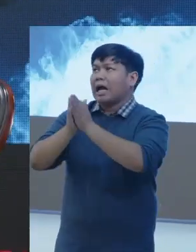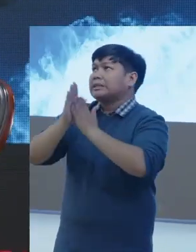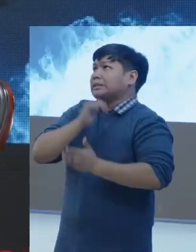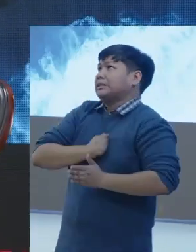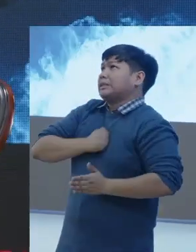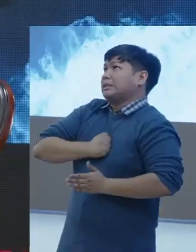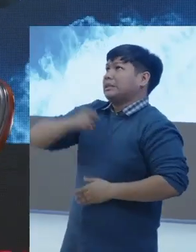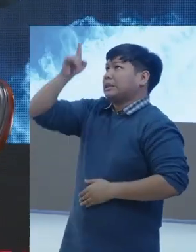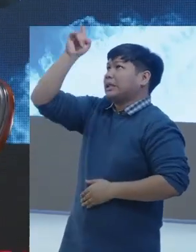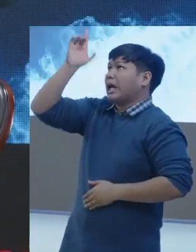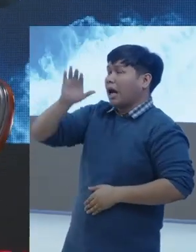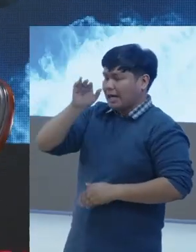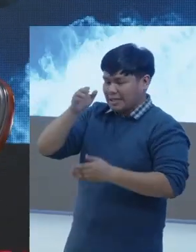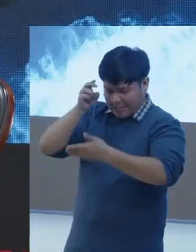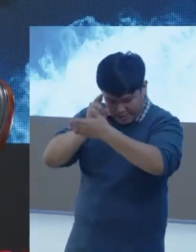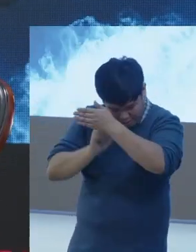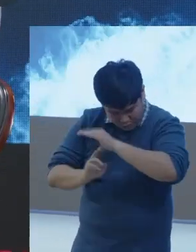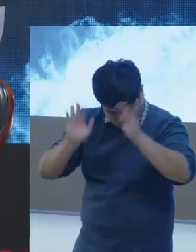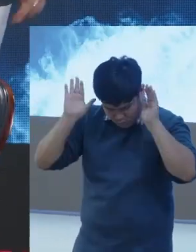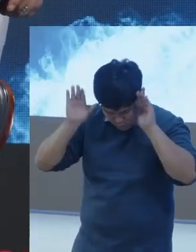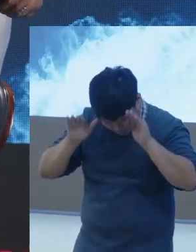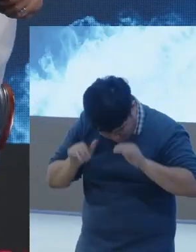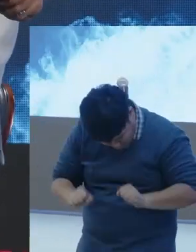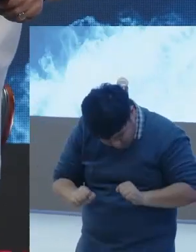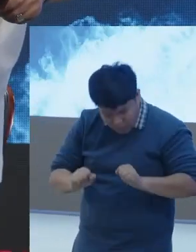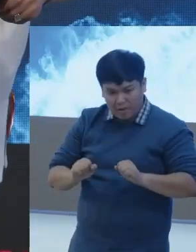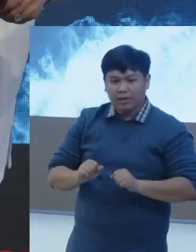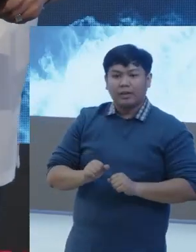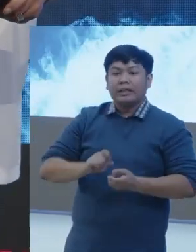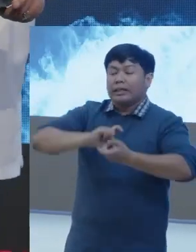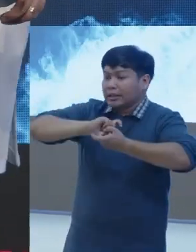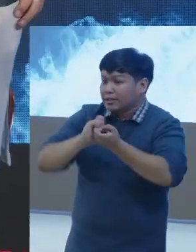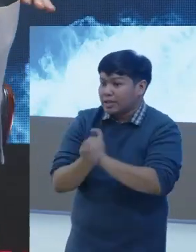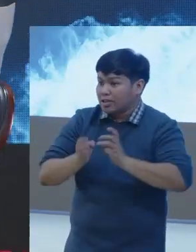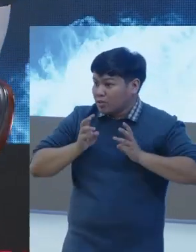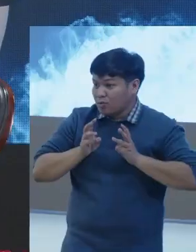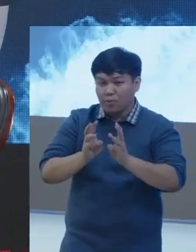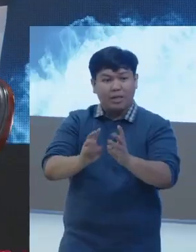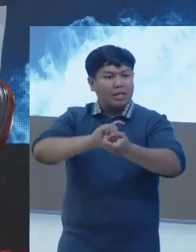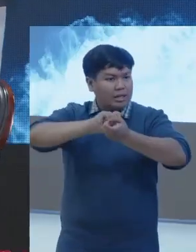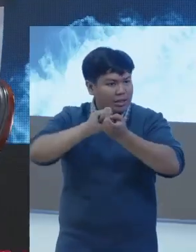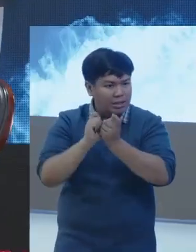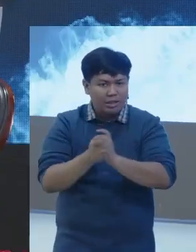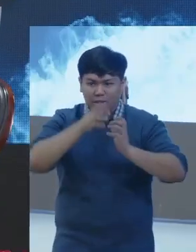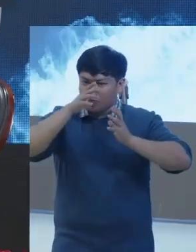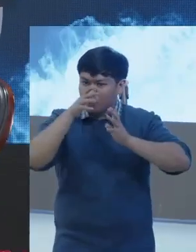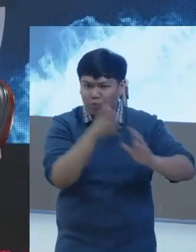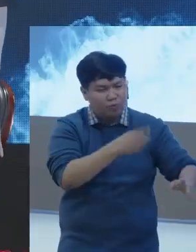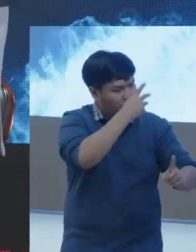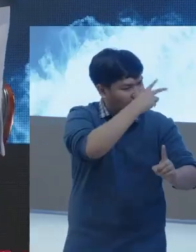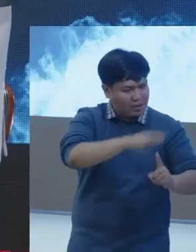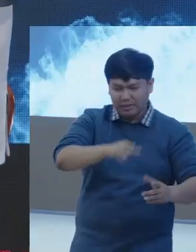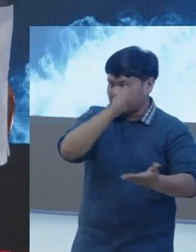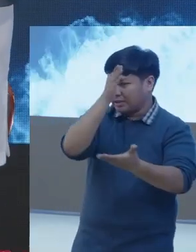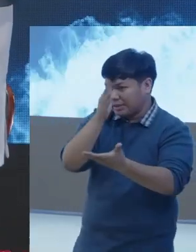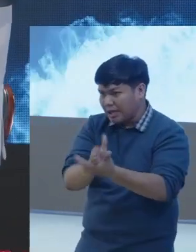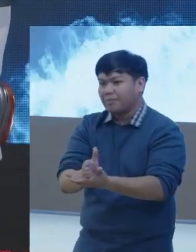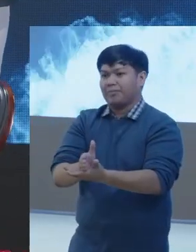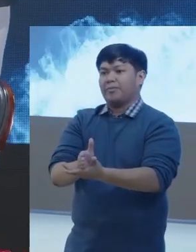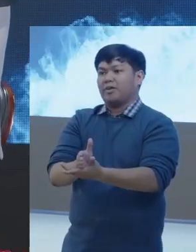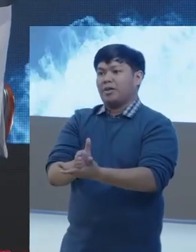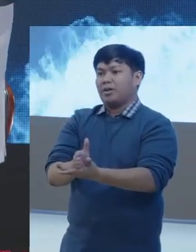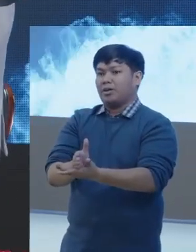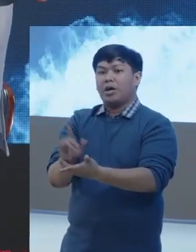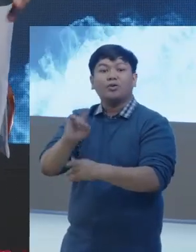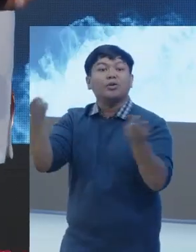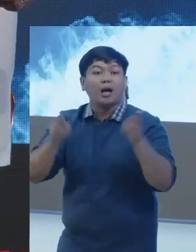malalim, may pagpapakumbaba. Sila ay nagbago ng kanilang buhay at tumalikod sa kanilang ginagawang kasamaan. So,